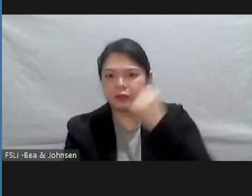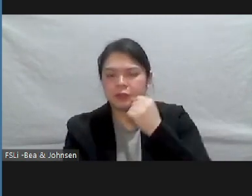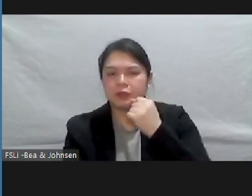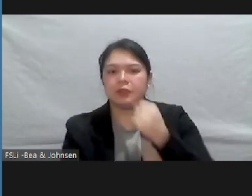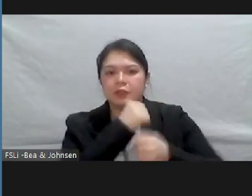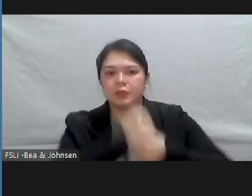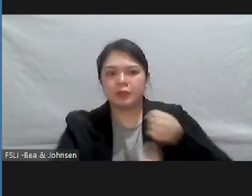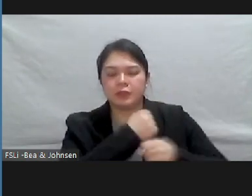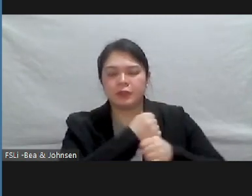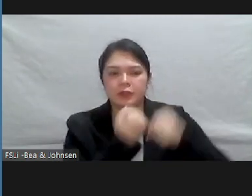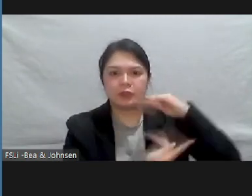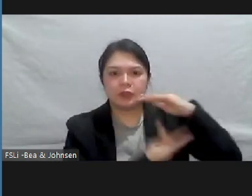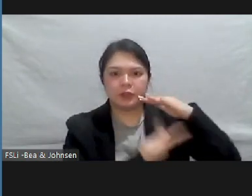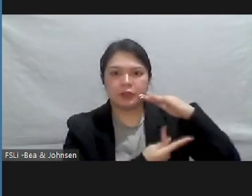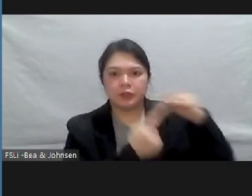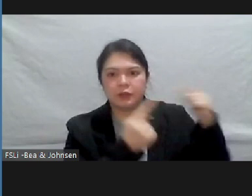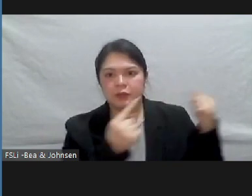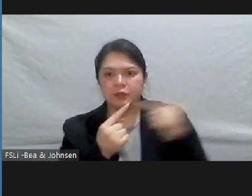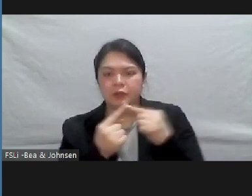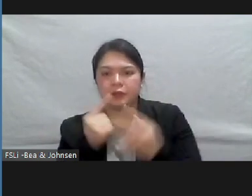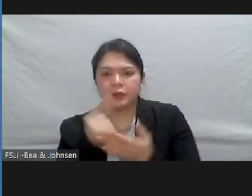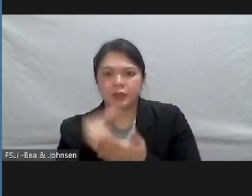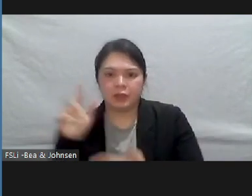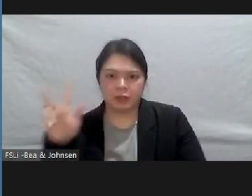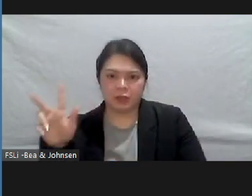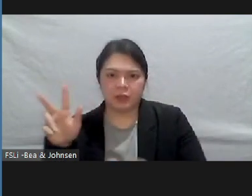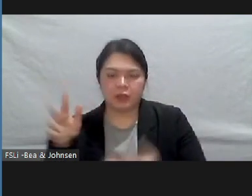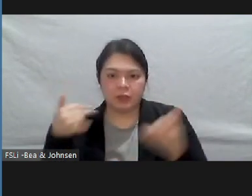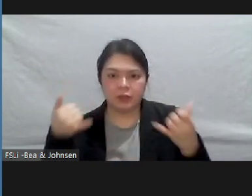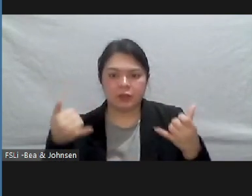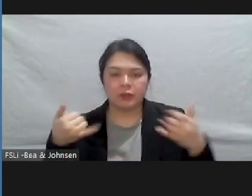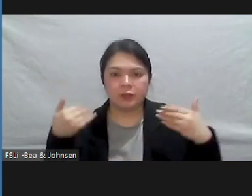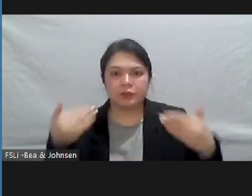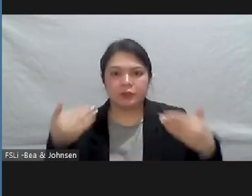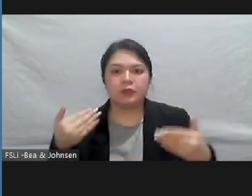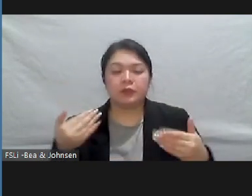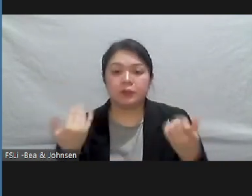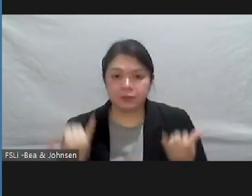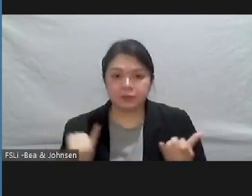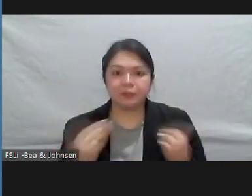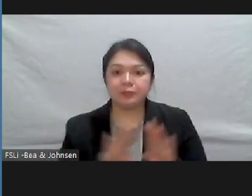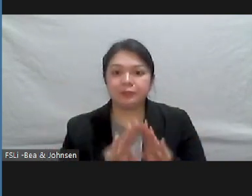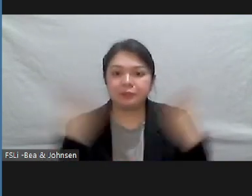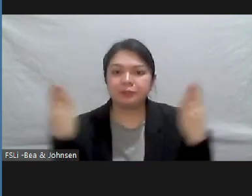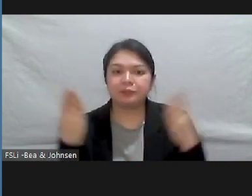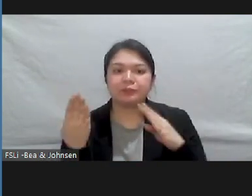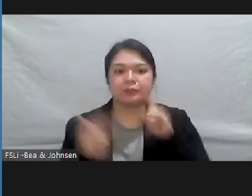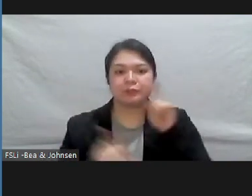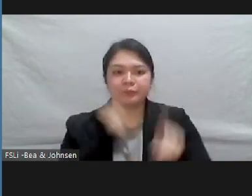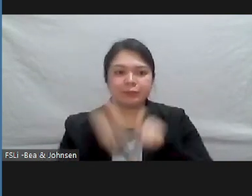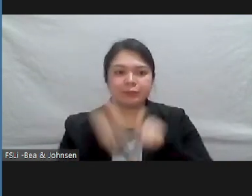to grade 3. Ngayon po papasok na tayo sa question and answer portion natin.